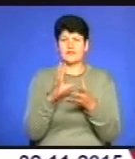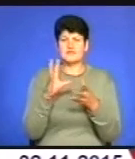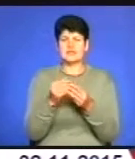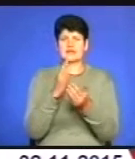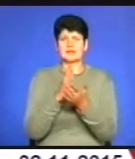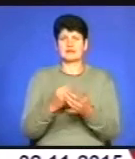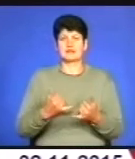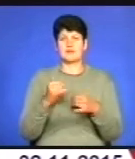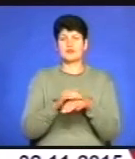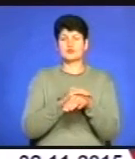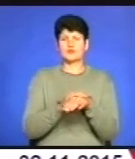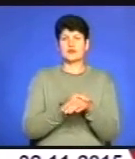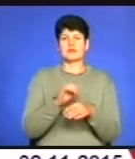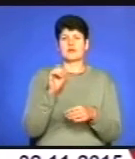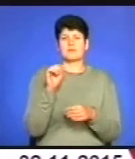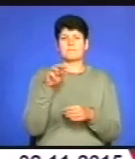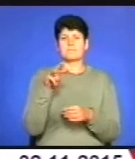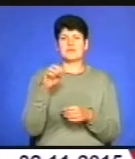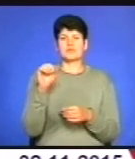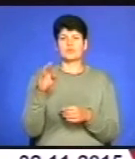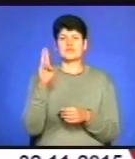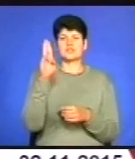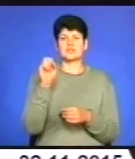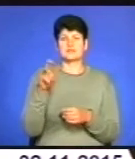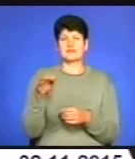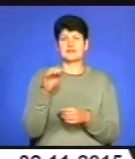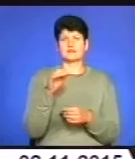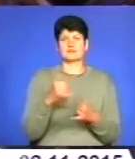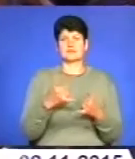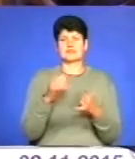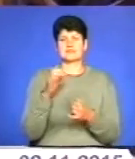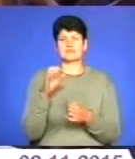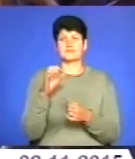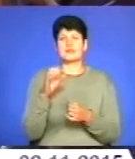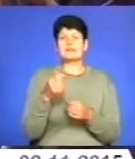благословення архієпископа і митрополита Тернопільсько-Зборівського Василія Симонюка.